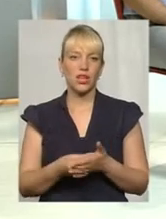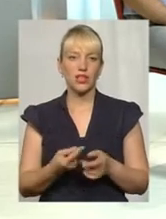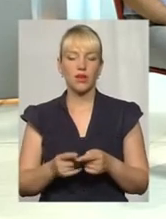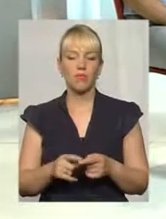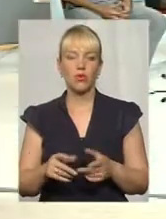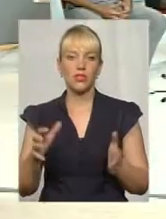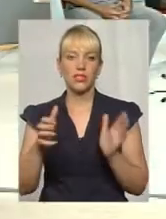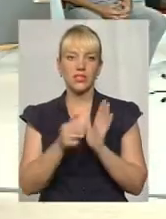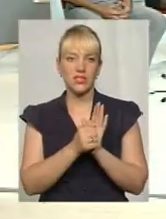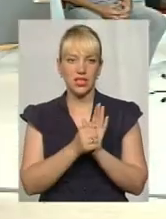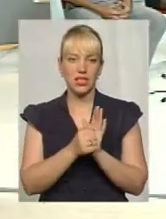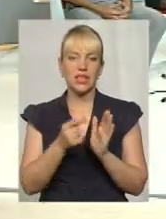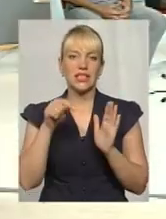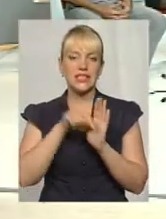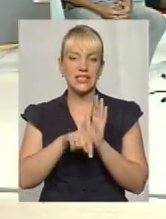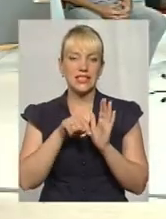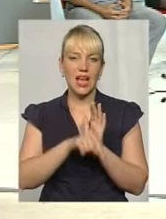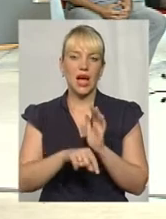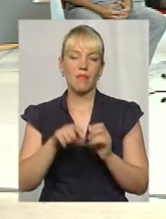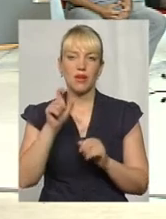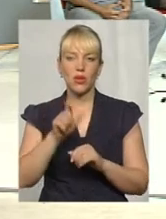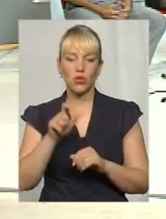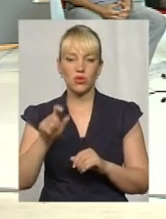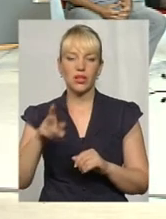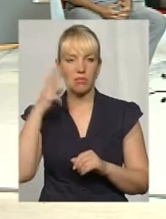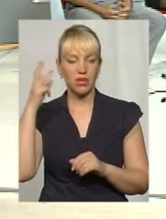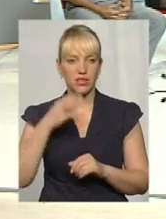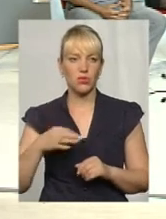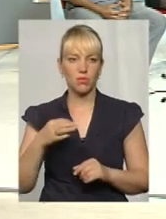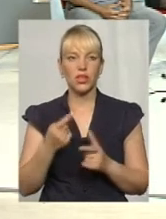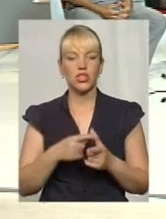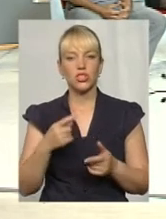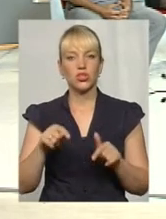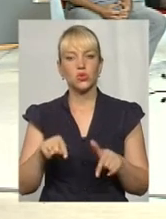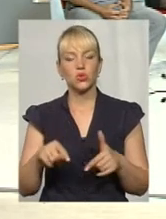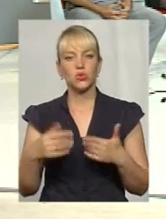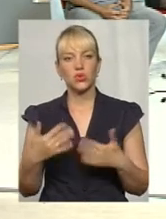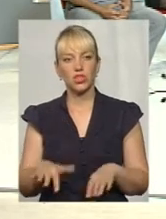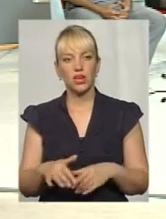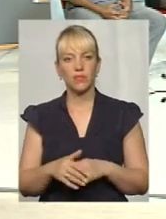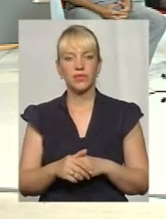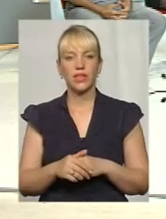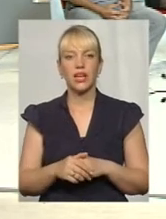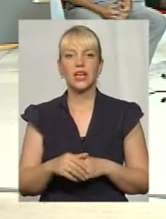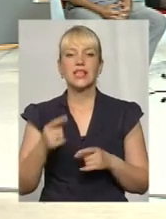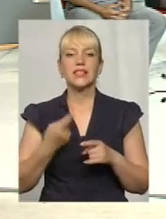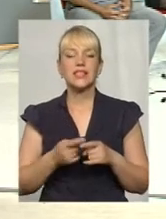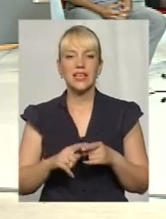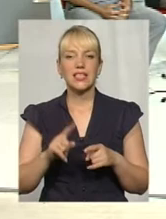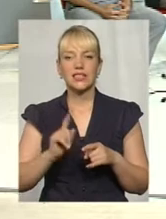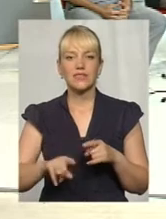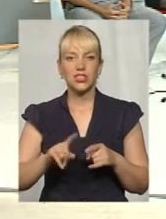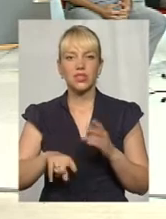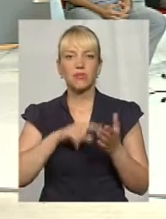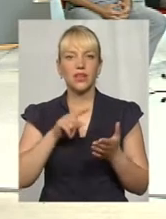саме мешканці Хмельницької області, Ірино Андріївно? Чи тут вже як карта ляже? Це запитання до